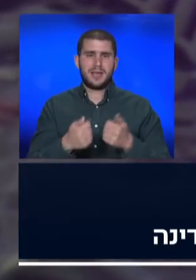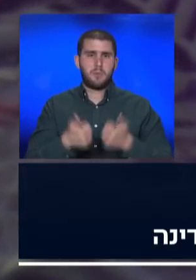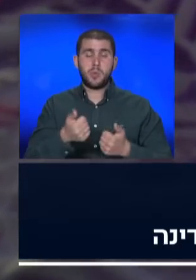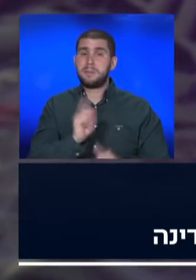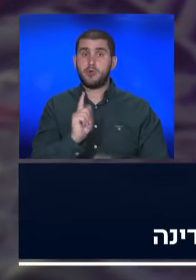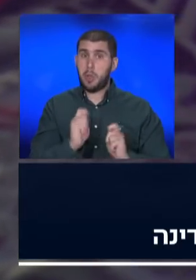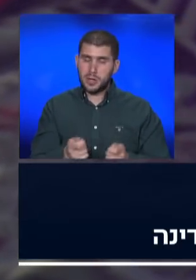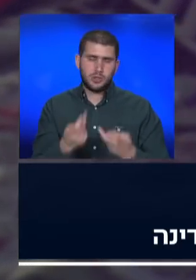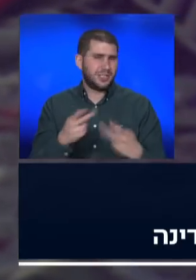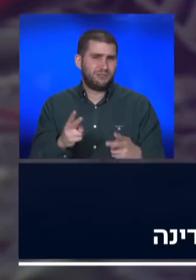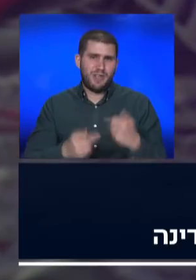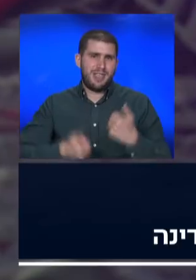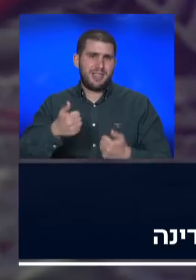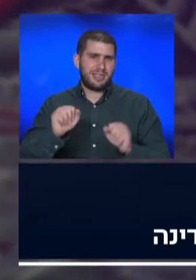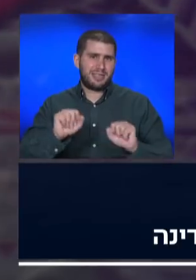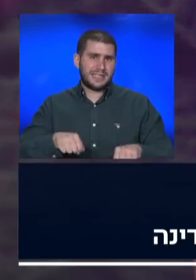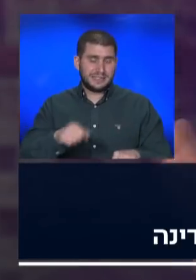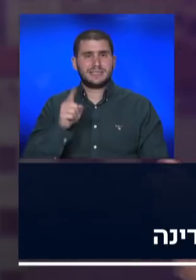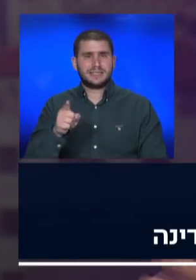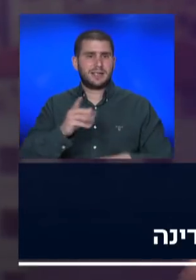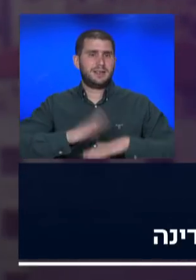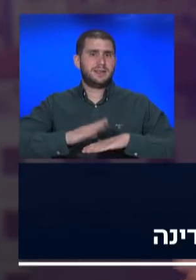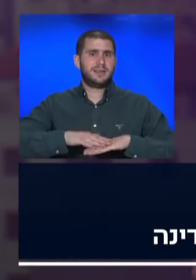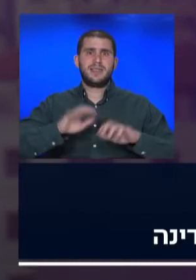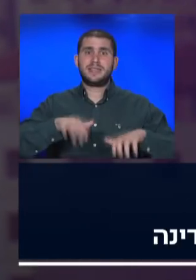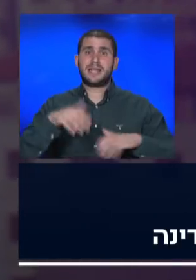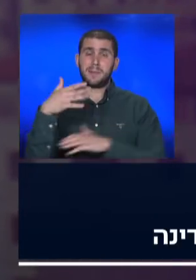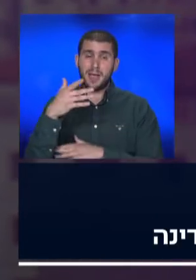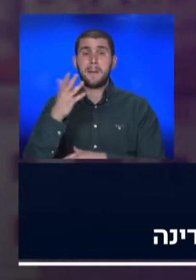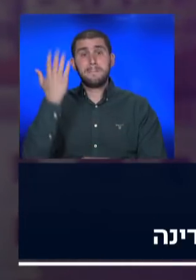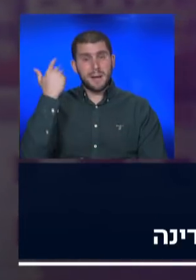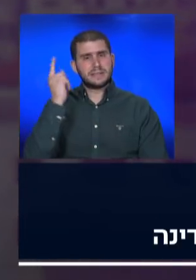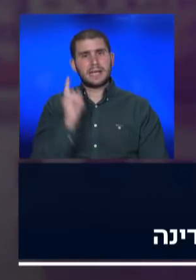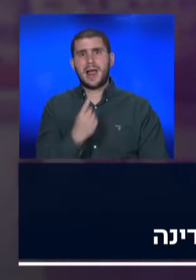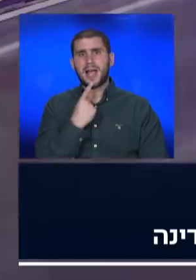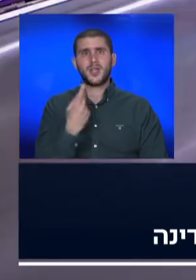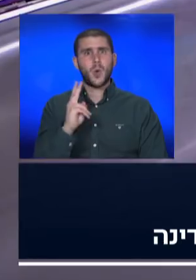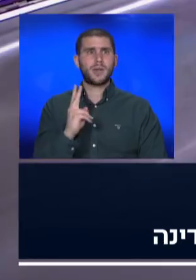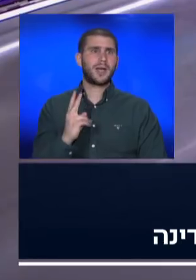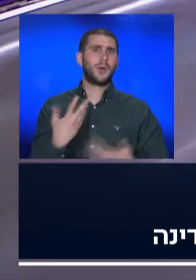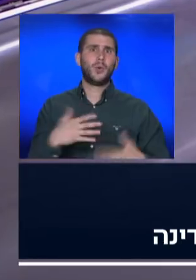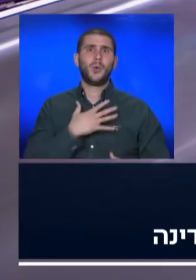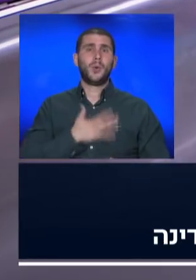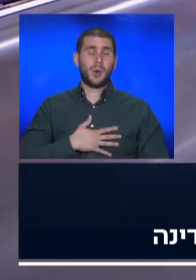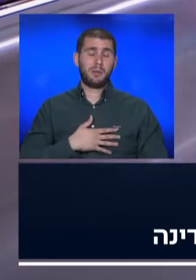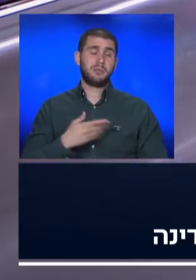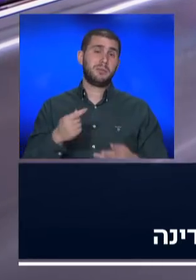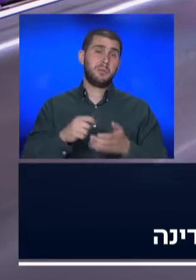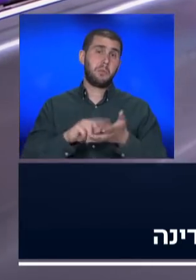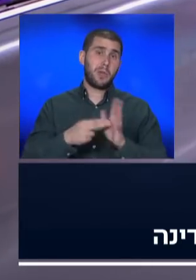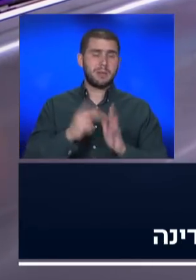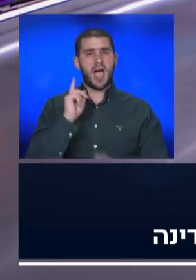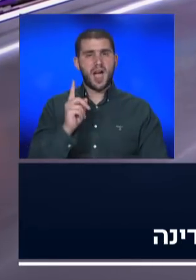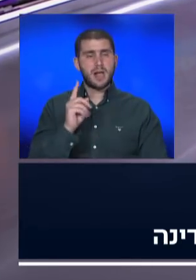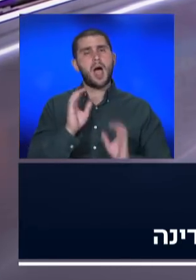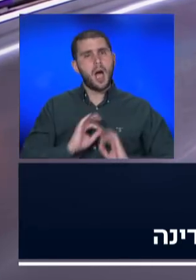הנשיא, ומשרת נשיא המדינה. אומנם בעבר הייתה צריך להגיד יותר נחשקת, לפחות מבחינת פוליטיקאים, אבל עדיין נחשבת לאחד